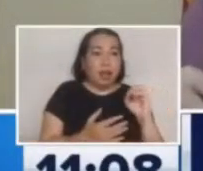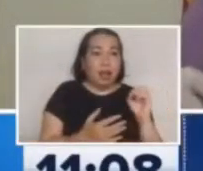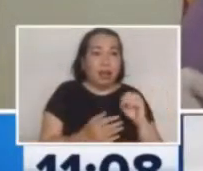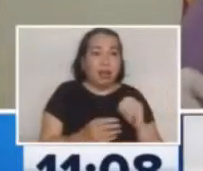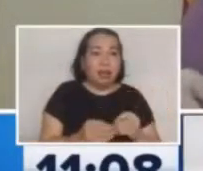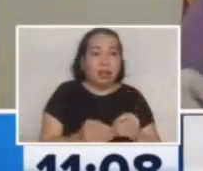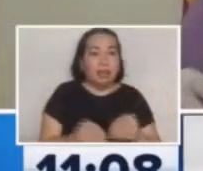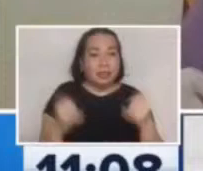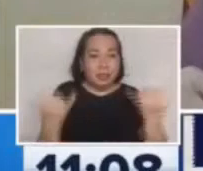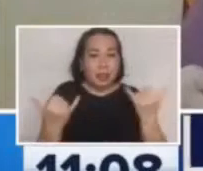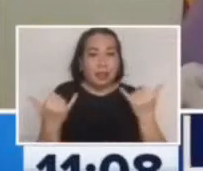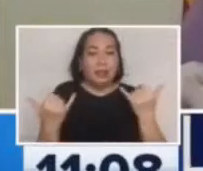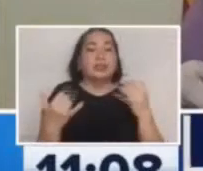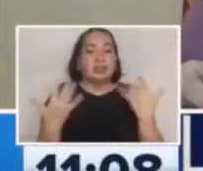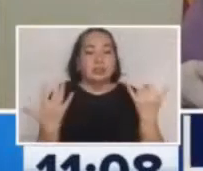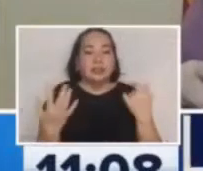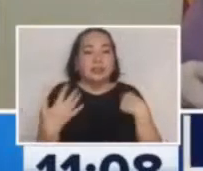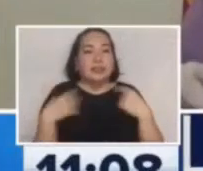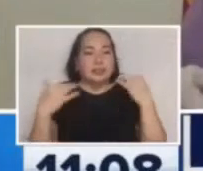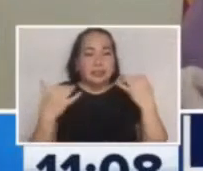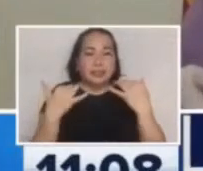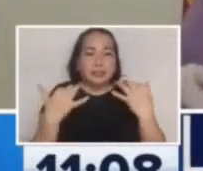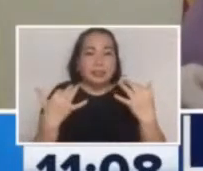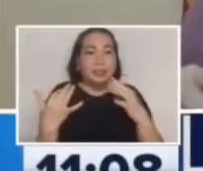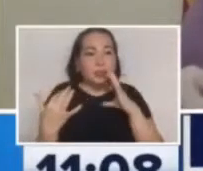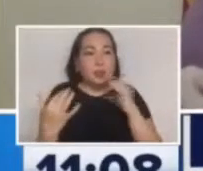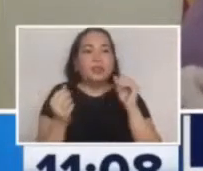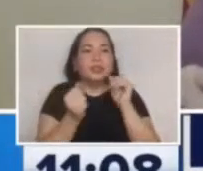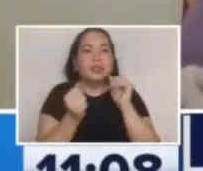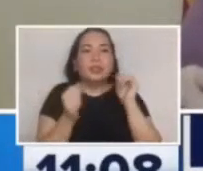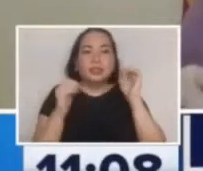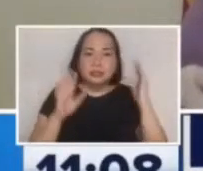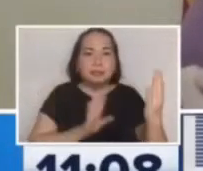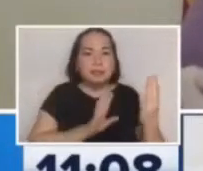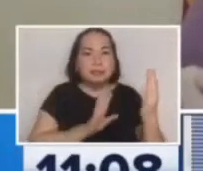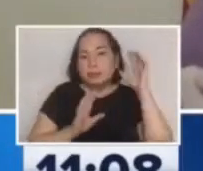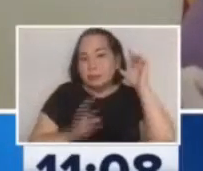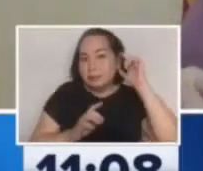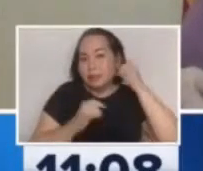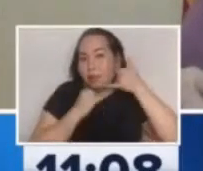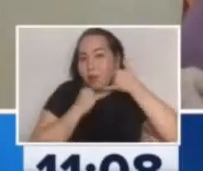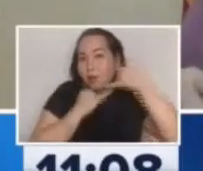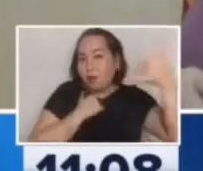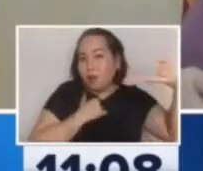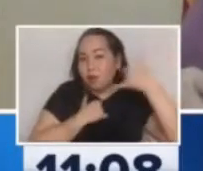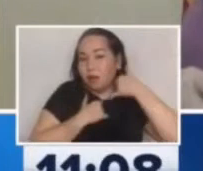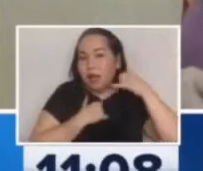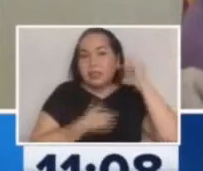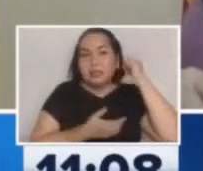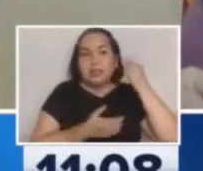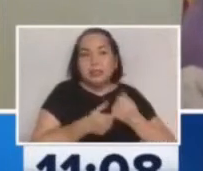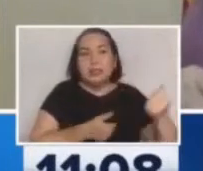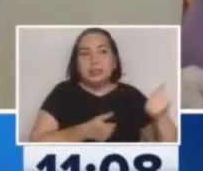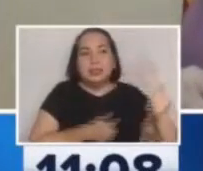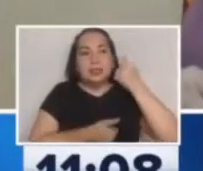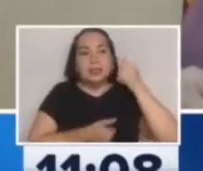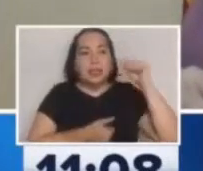Rocky. Magandang araw sa lalong dumadaming nanonood at nakikinig sa mga programa ng